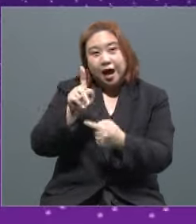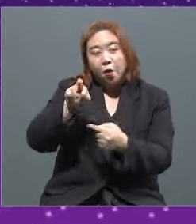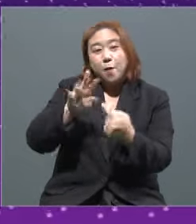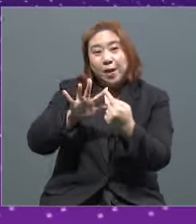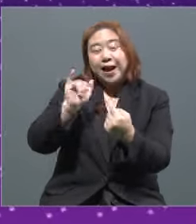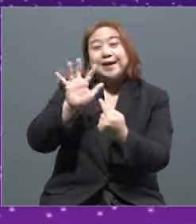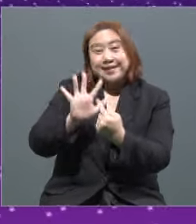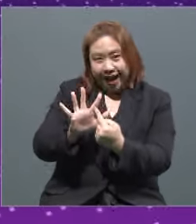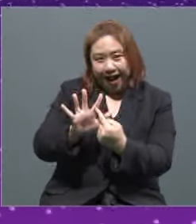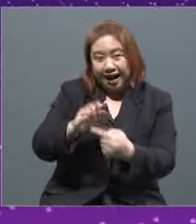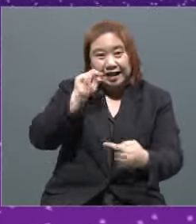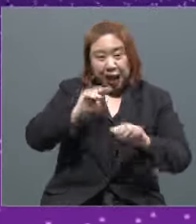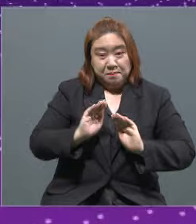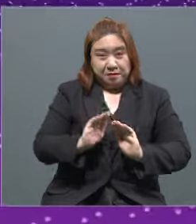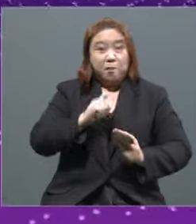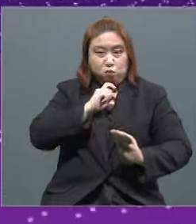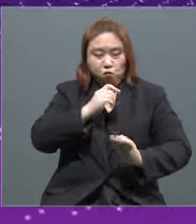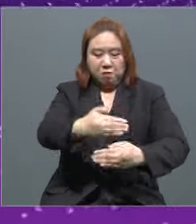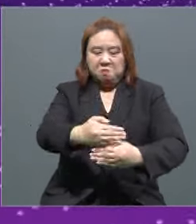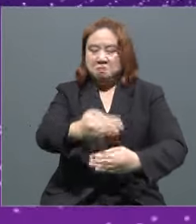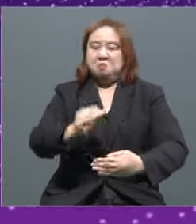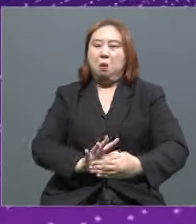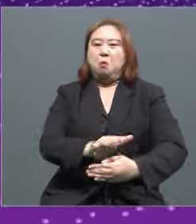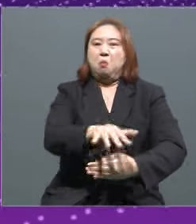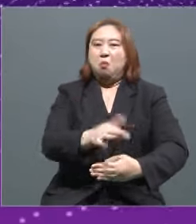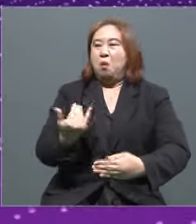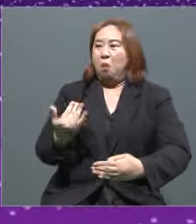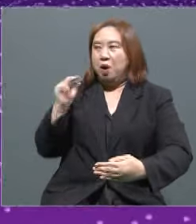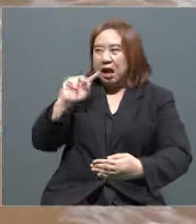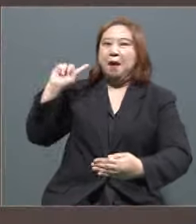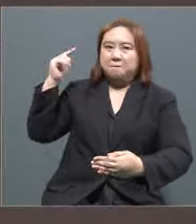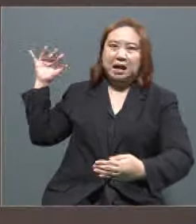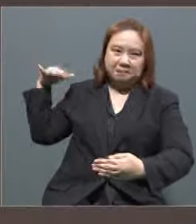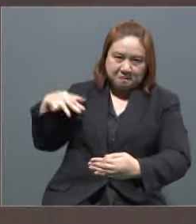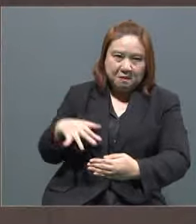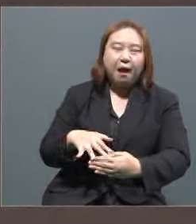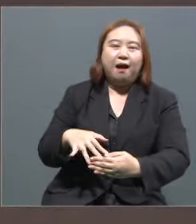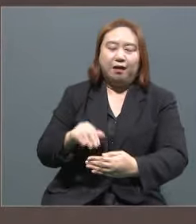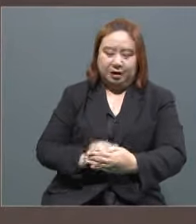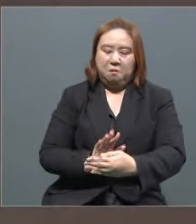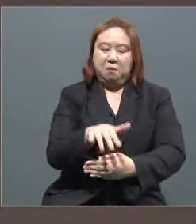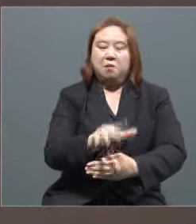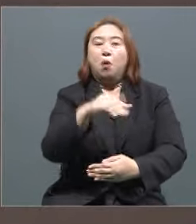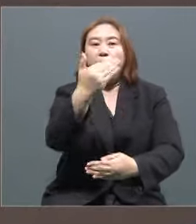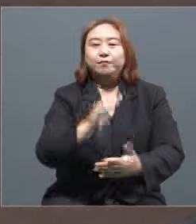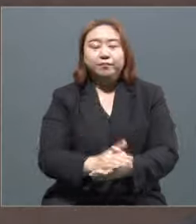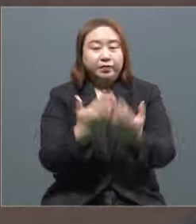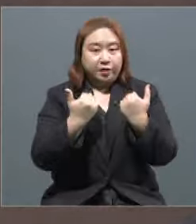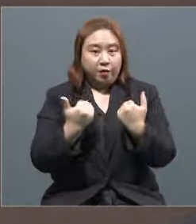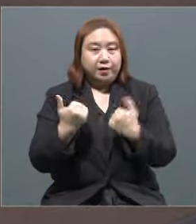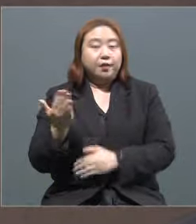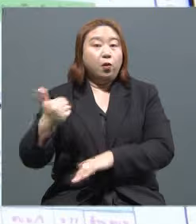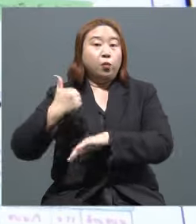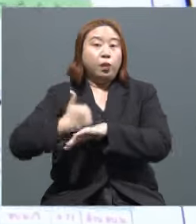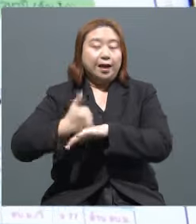หนือที่ไหลลงมาก็เลยต้องเปิดการระบายน้ํามากขึ้นครับทางด้านคุณธเนศสมบูรณ์ผู้อำนวยการสำนักบริห